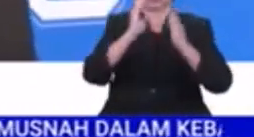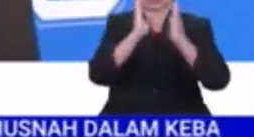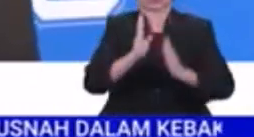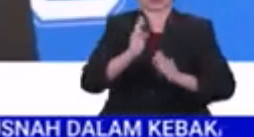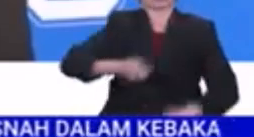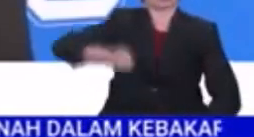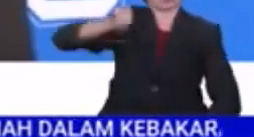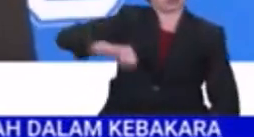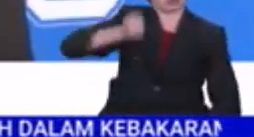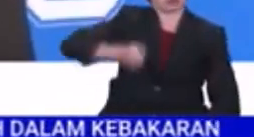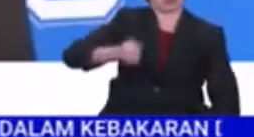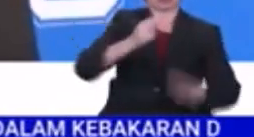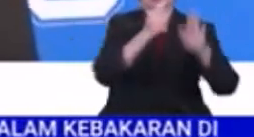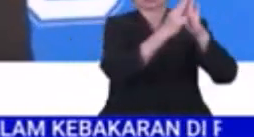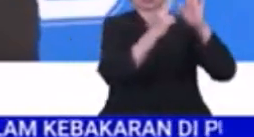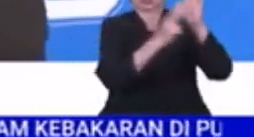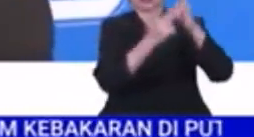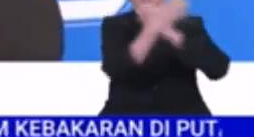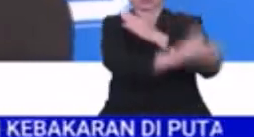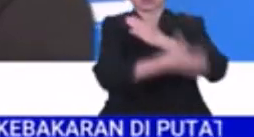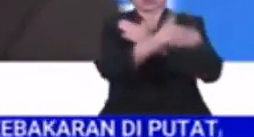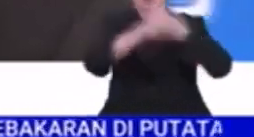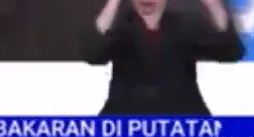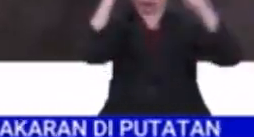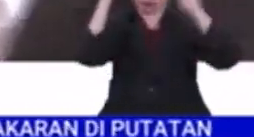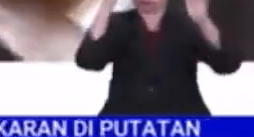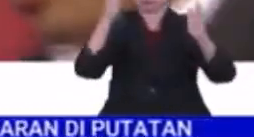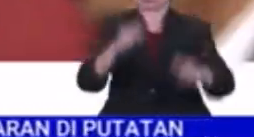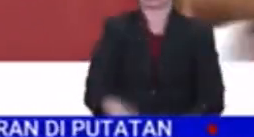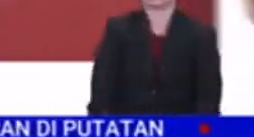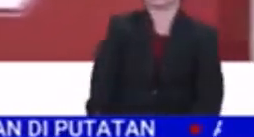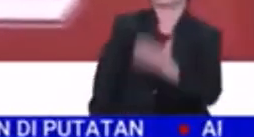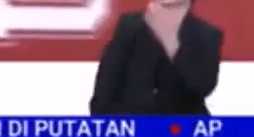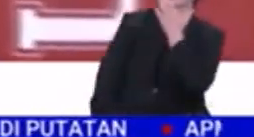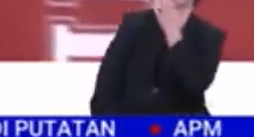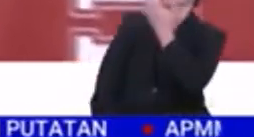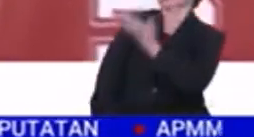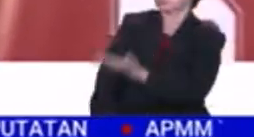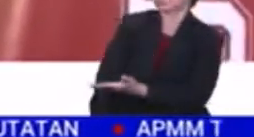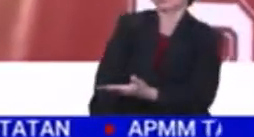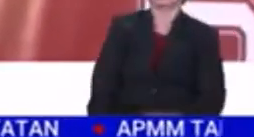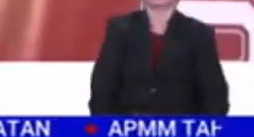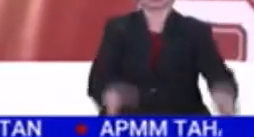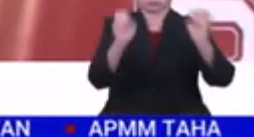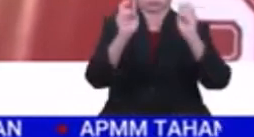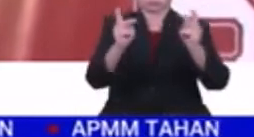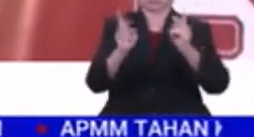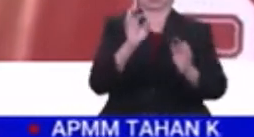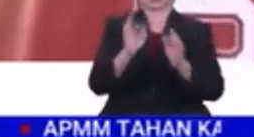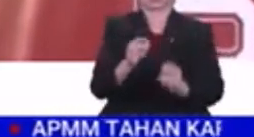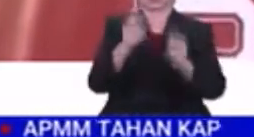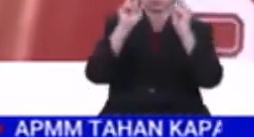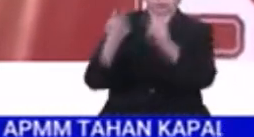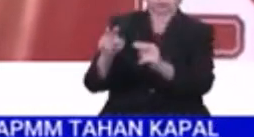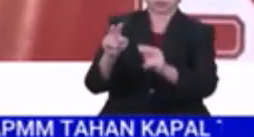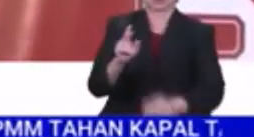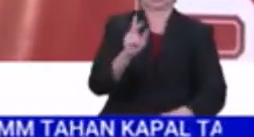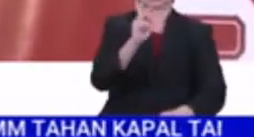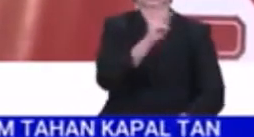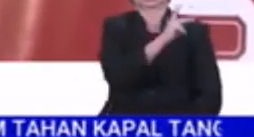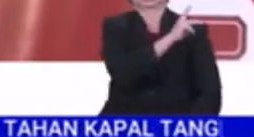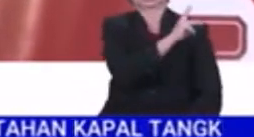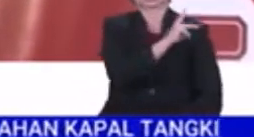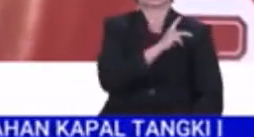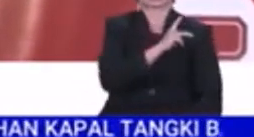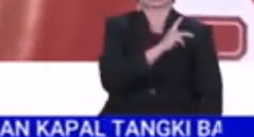dana undang-undang di negara kita semoga sidosehat aplikasi yang tadi Maila kalau kita lihat ketua cabang